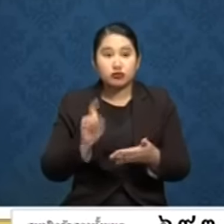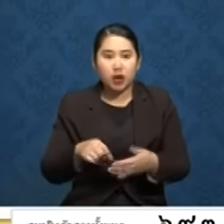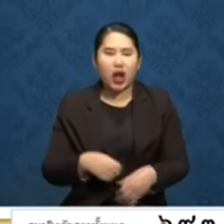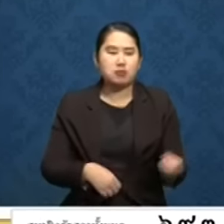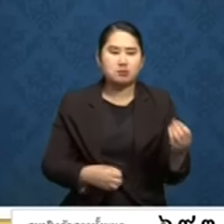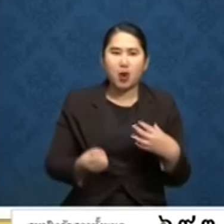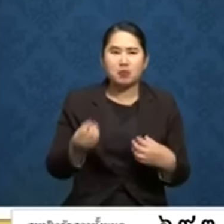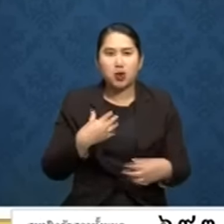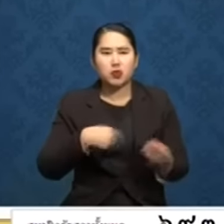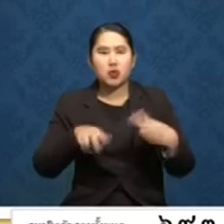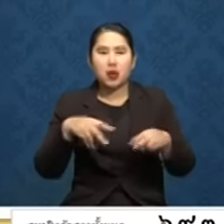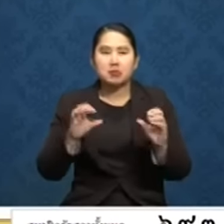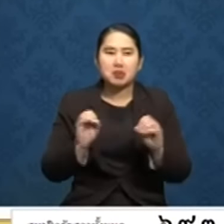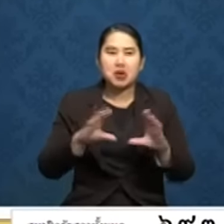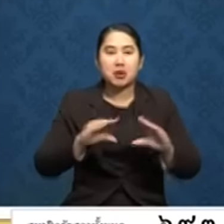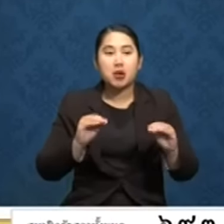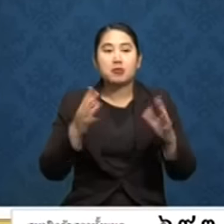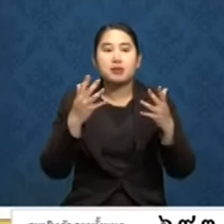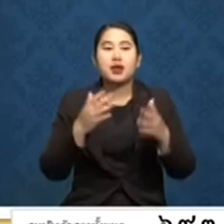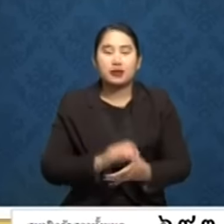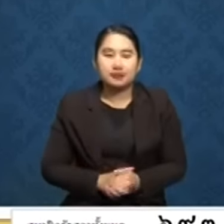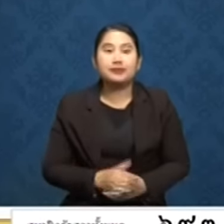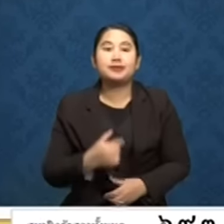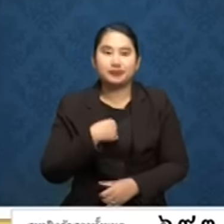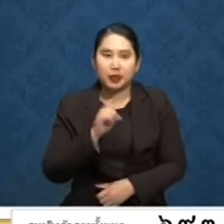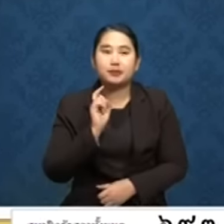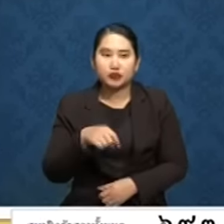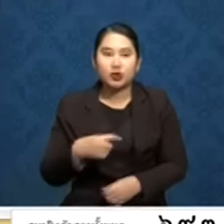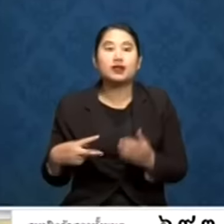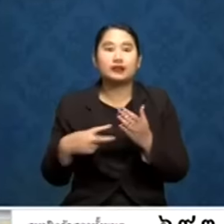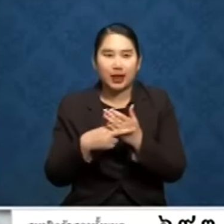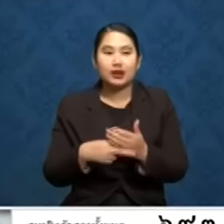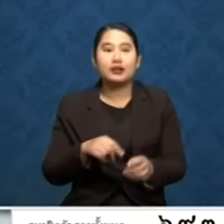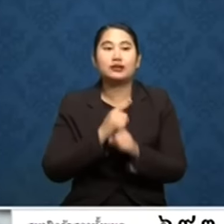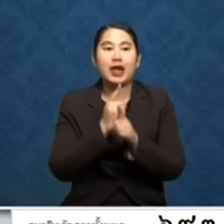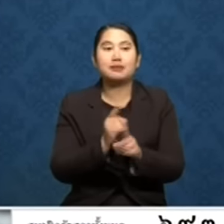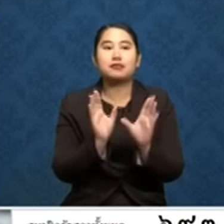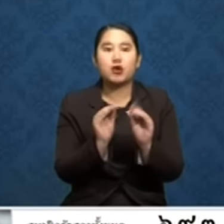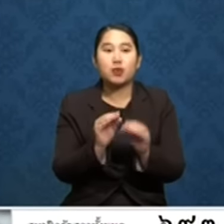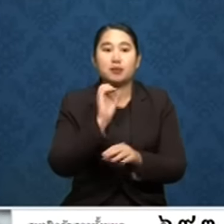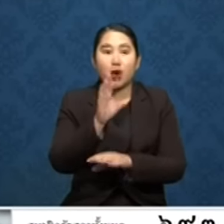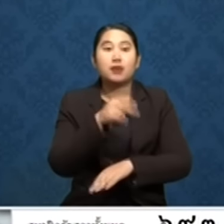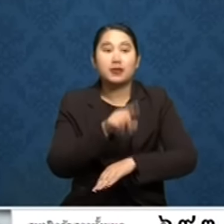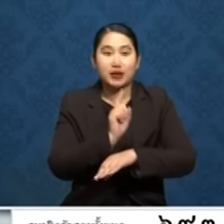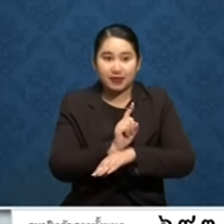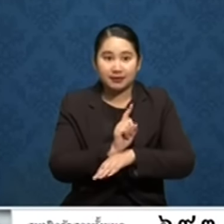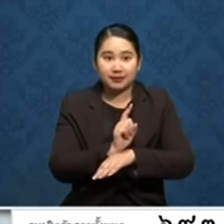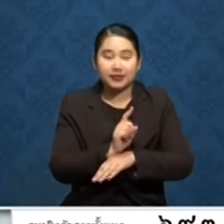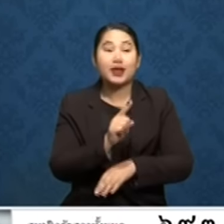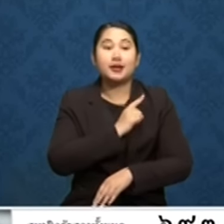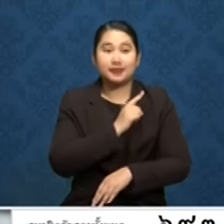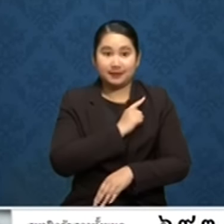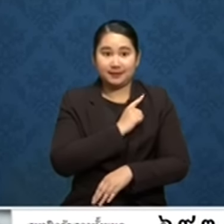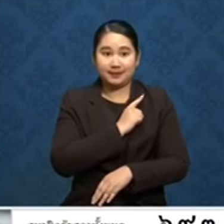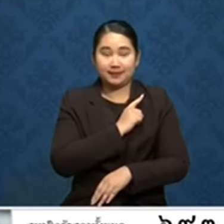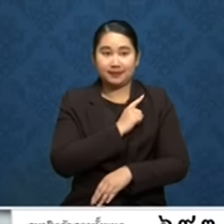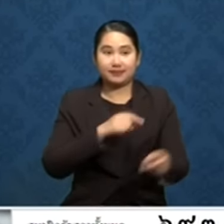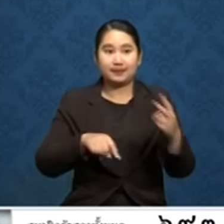านไม่ดูแลความสงบเรียบร้อยในที่ประชุมผมจำเป็นต้องใช้ข้อบังคับข้อนี้ว่าประธานมีหน้าที่